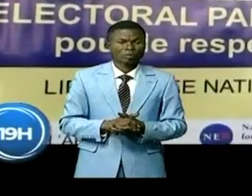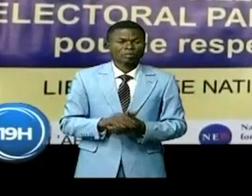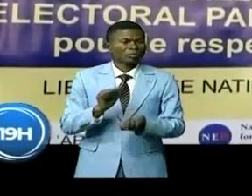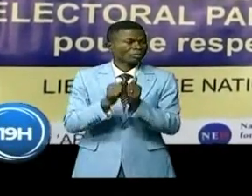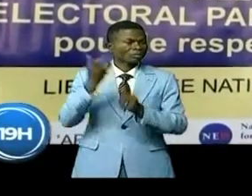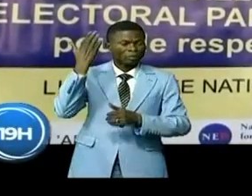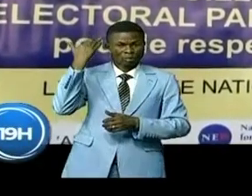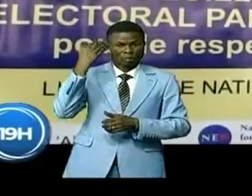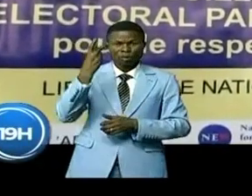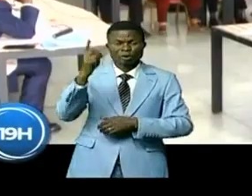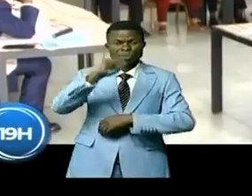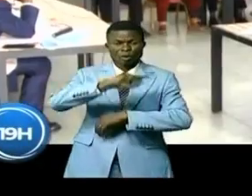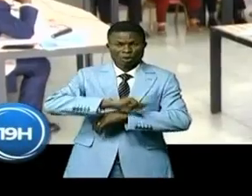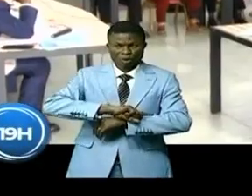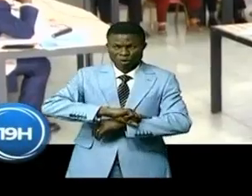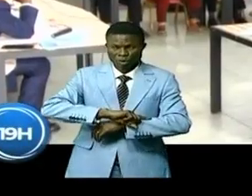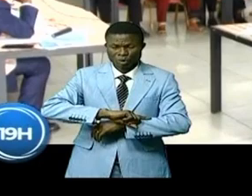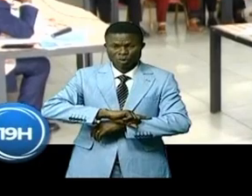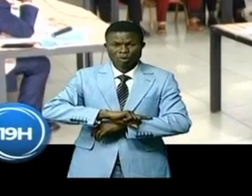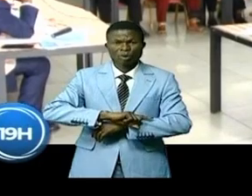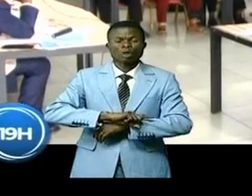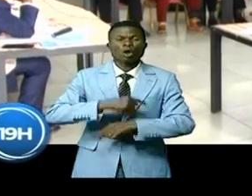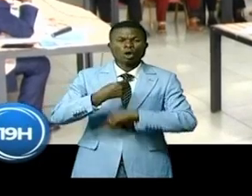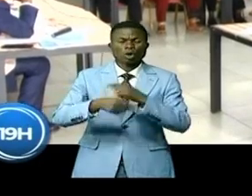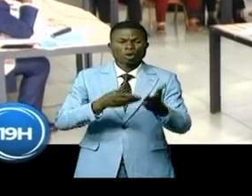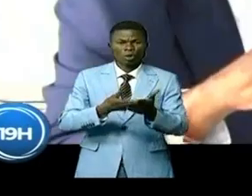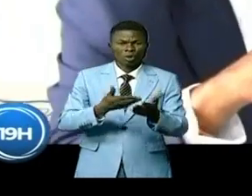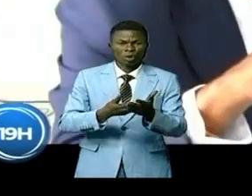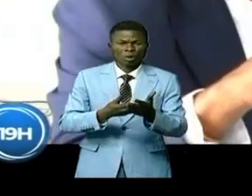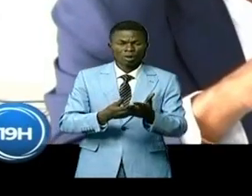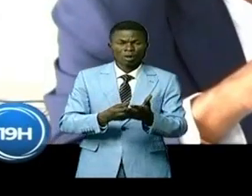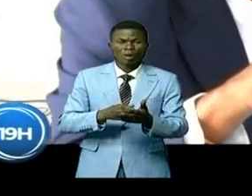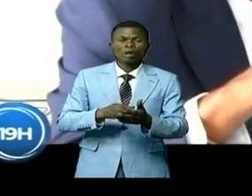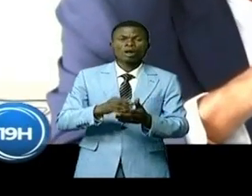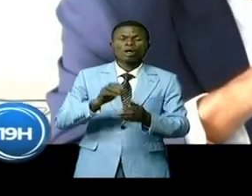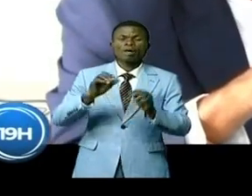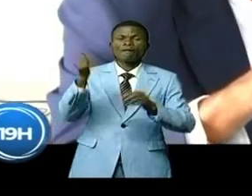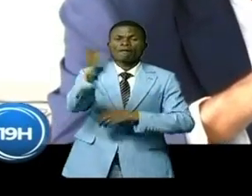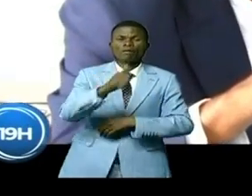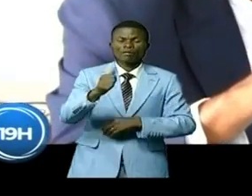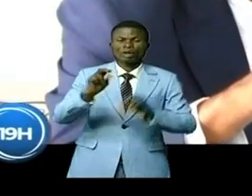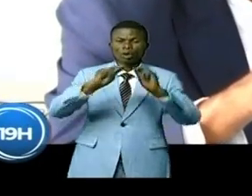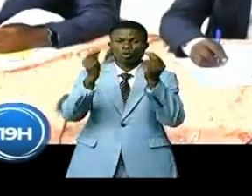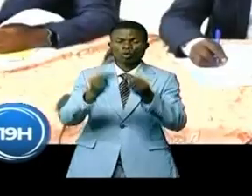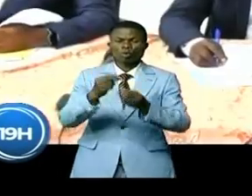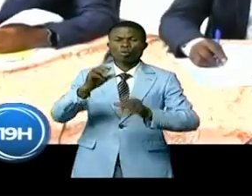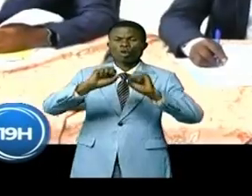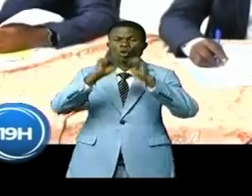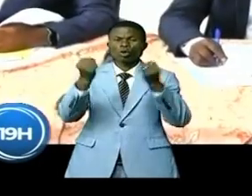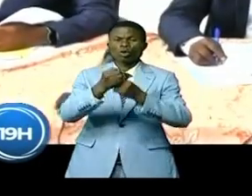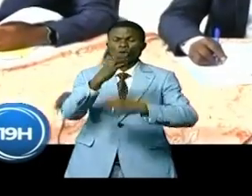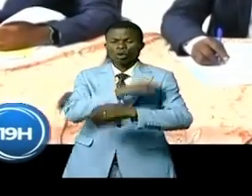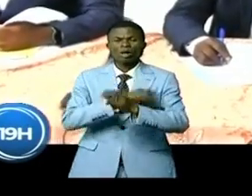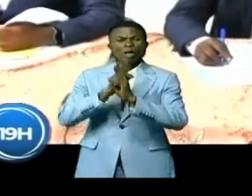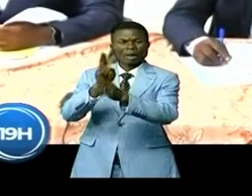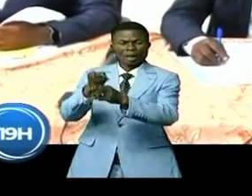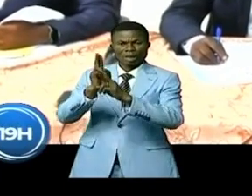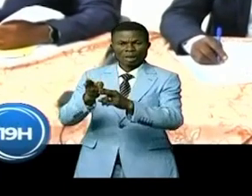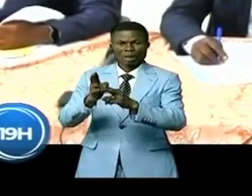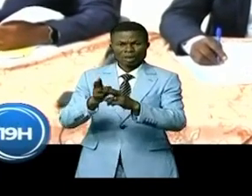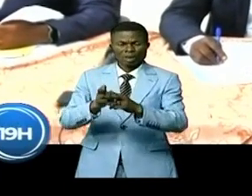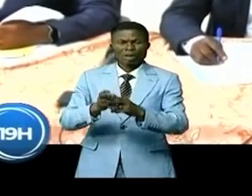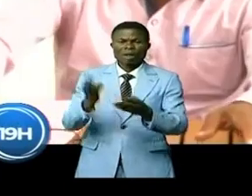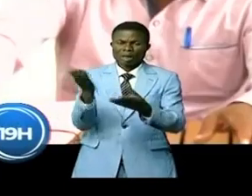Pendant près de 2 jours, il sera question pour ses membres, issus d'une 20aine d'organisations de la société civile, de faire un état des lieux de la feuille de